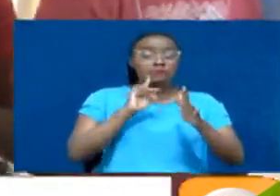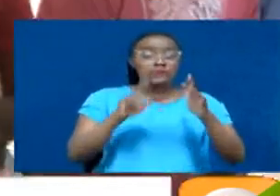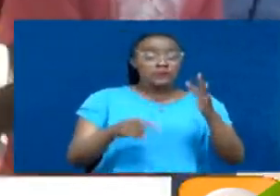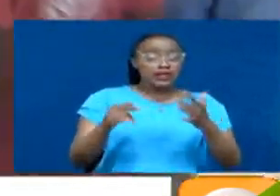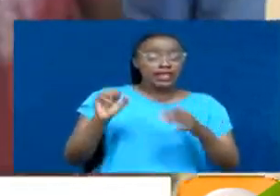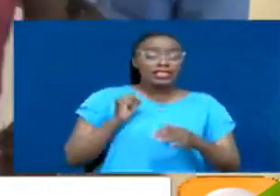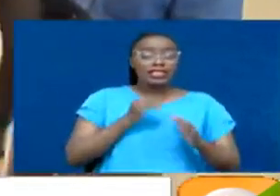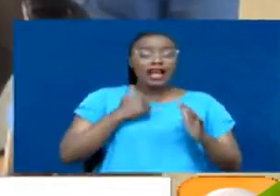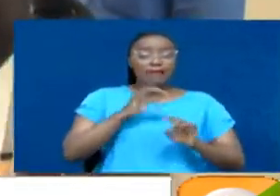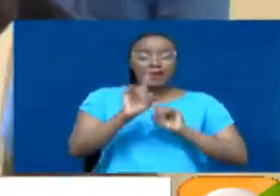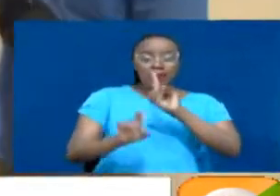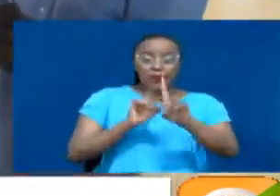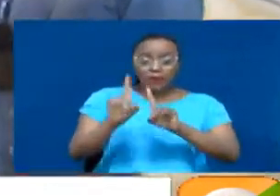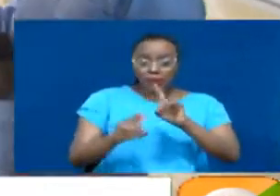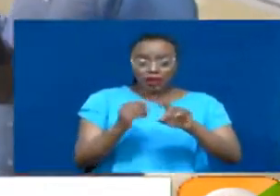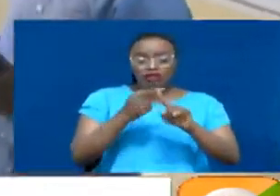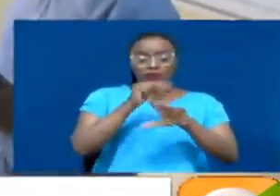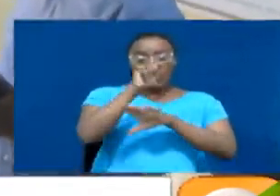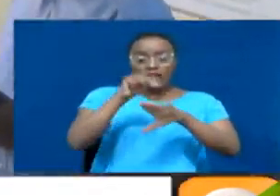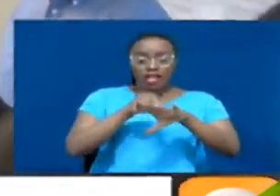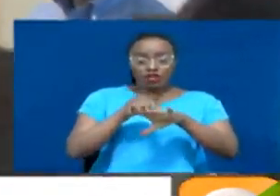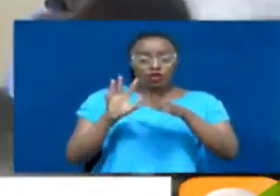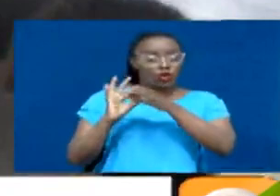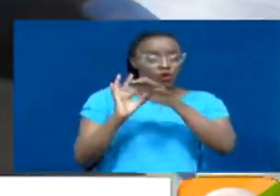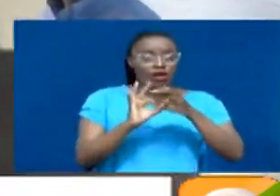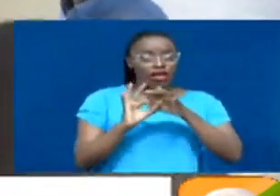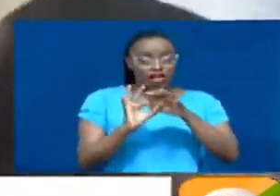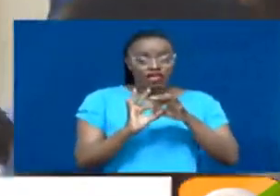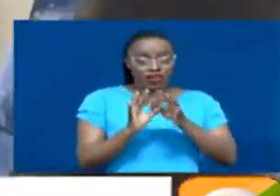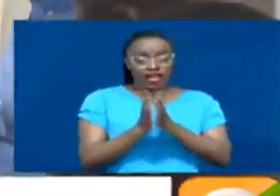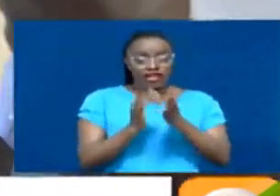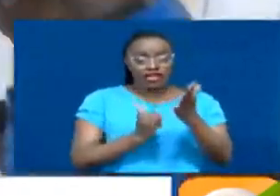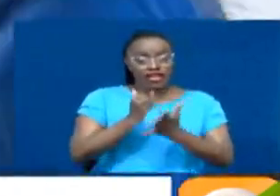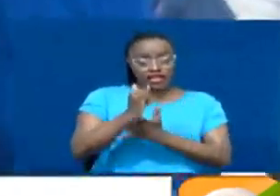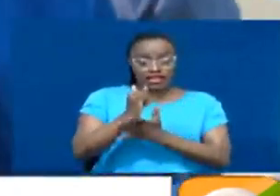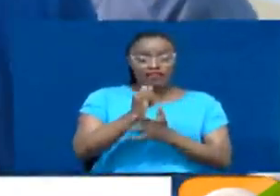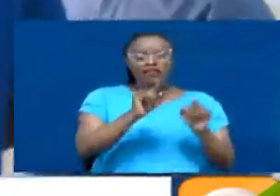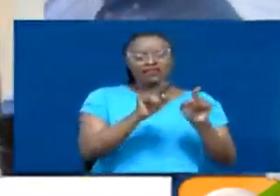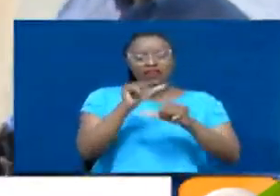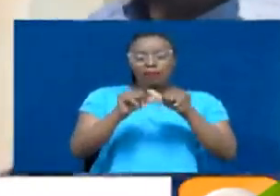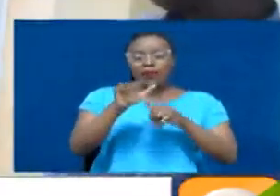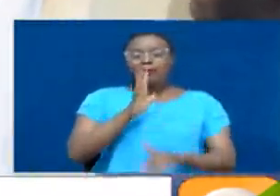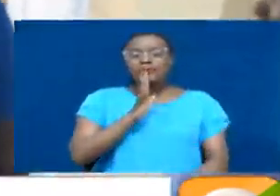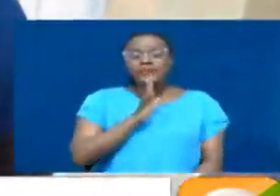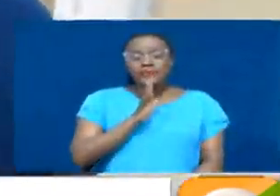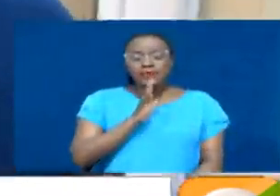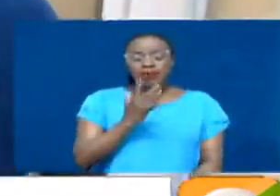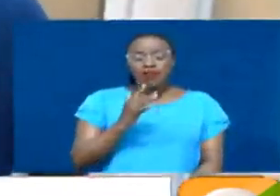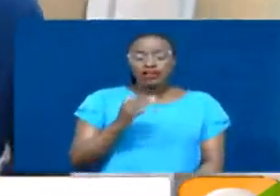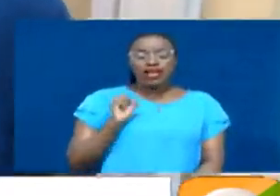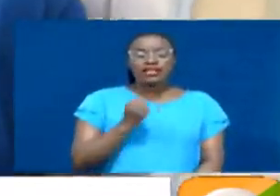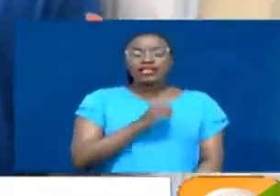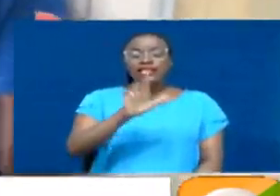Linturi amehojiwa na maafisa wa tume ya uwiano na utangamano wa kitaifa kuhusiana na semi zake. Seneta